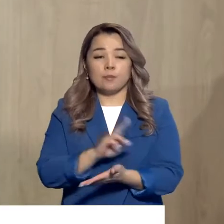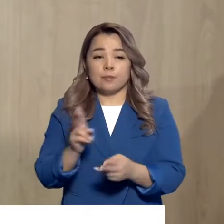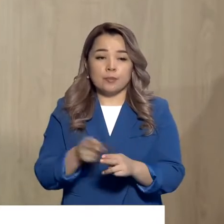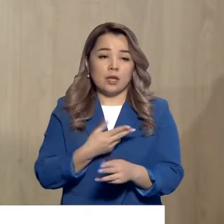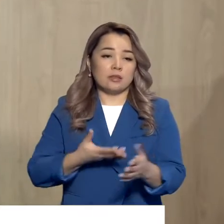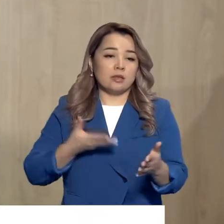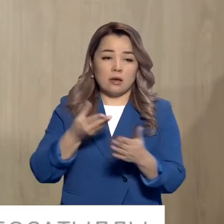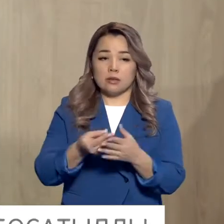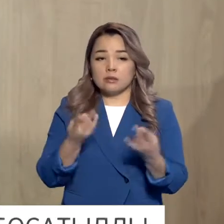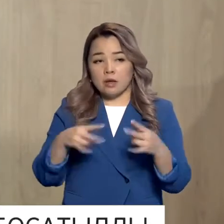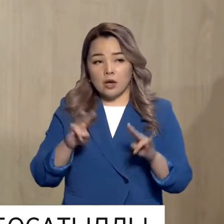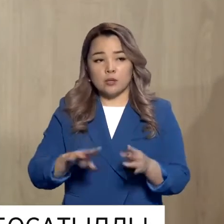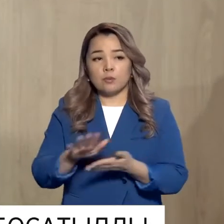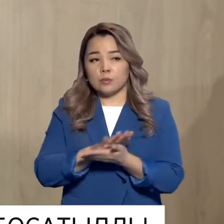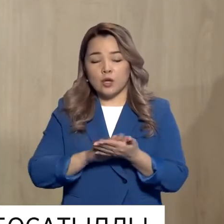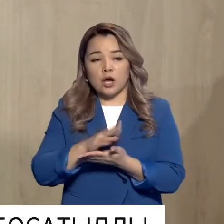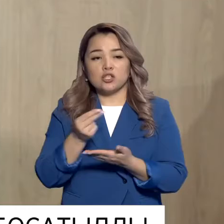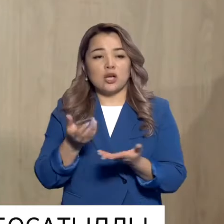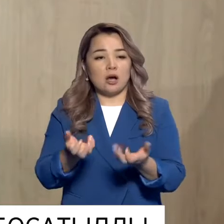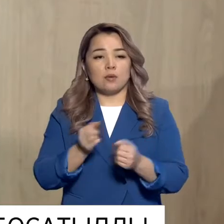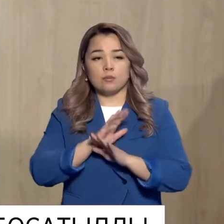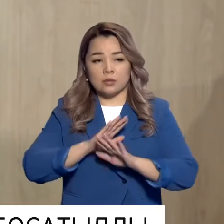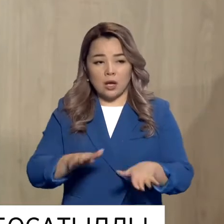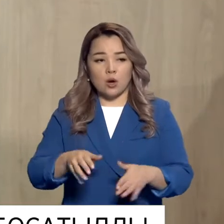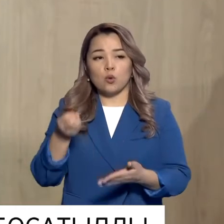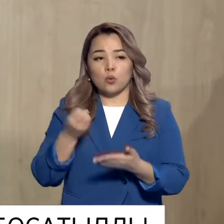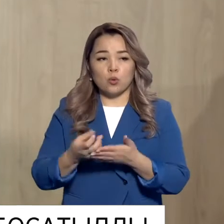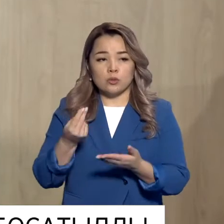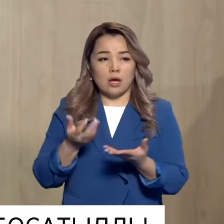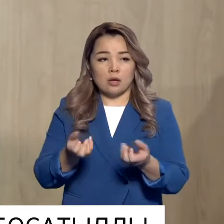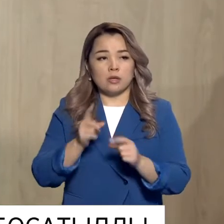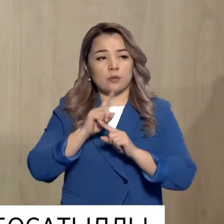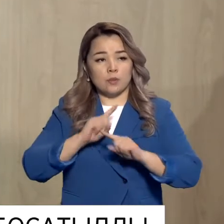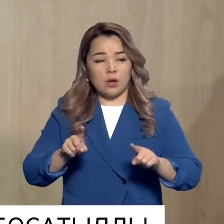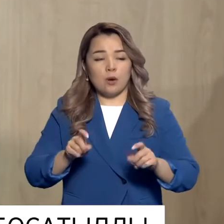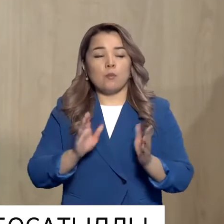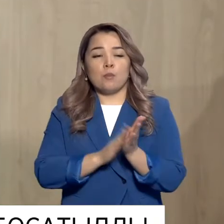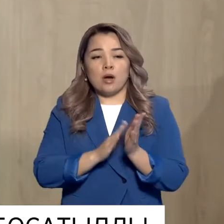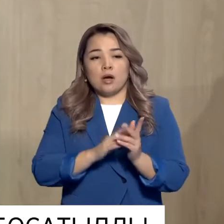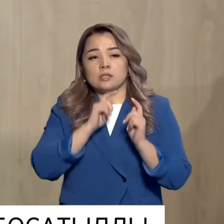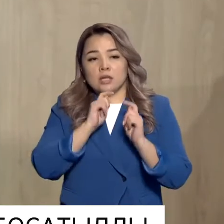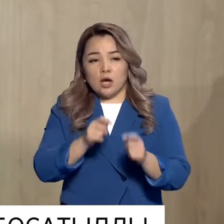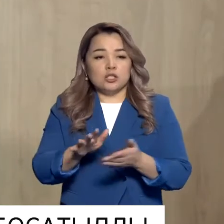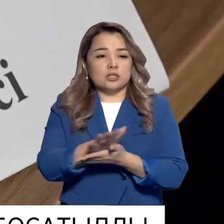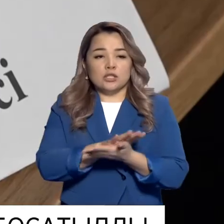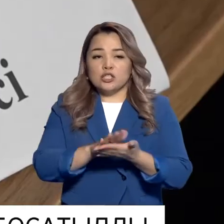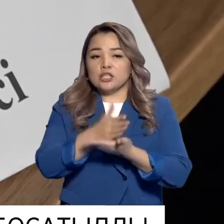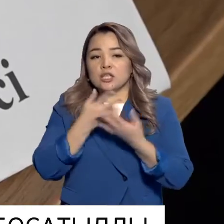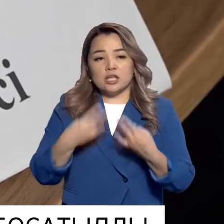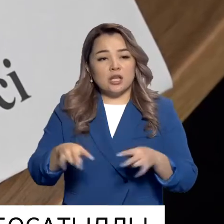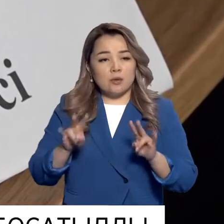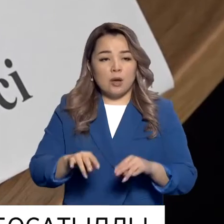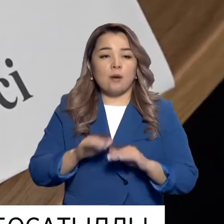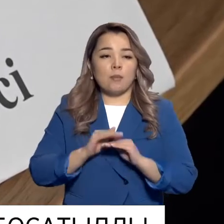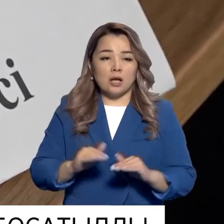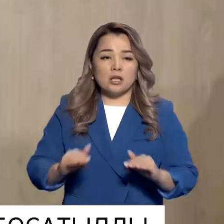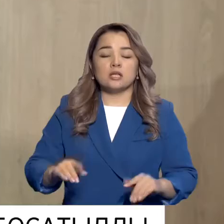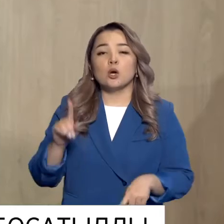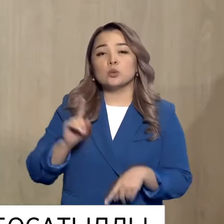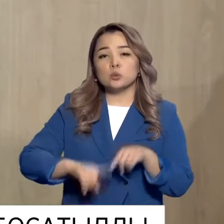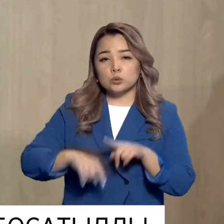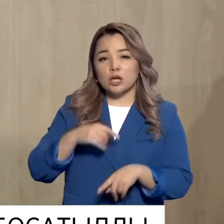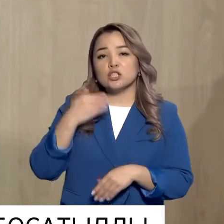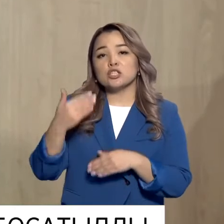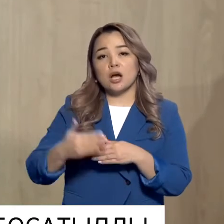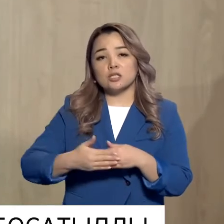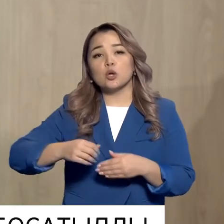ақысыз. Біз ешқандай ақша алмаймыз, құнды заттар алмаймыз. Бізге марапаттау сыйақы керек емес. Балаңызды, туысқаныңызды,